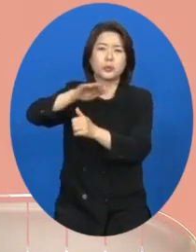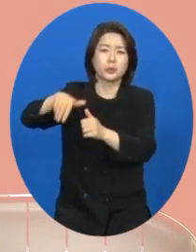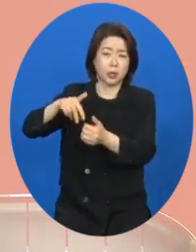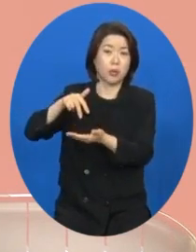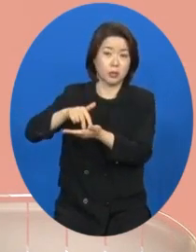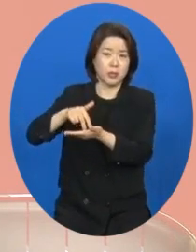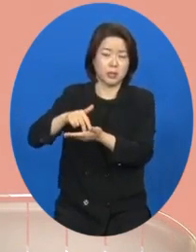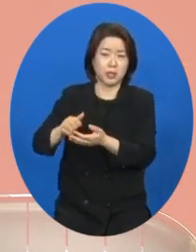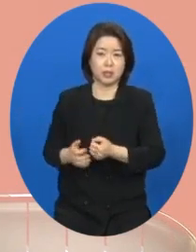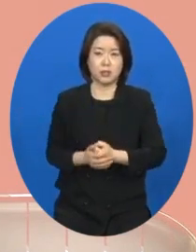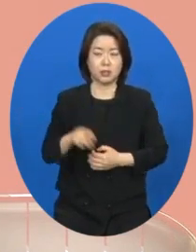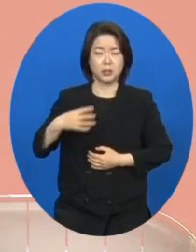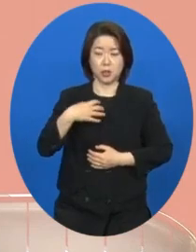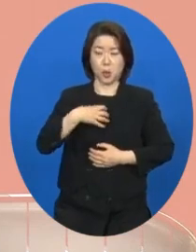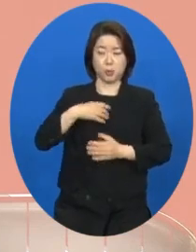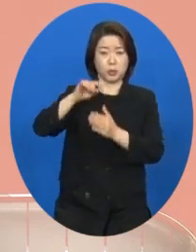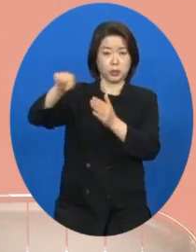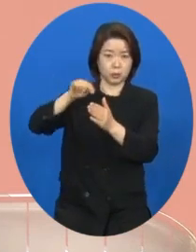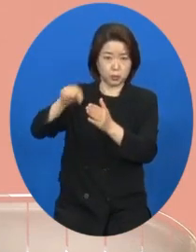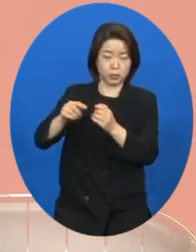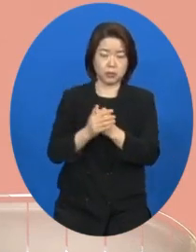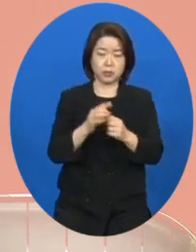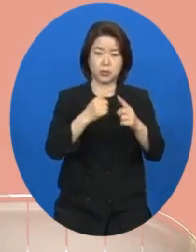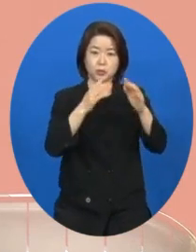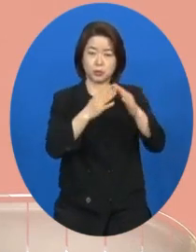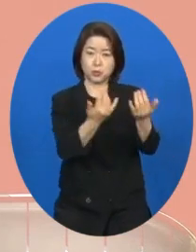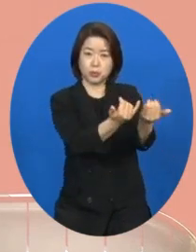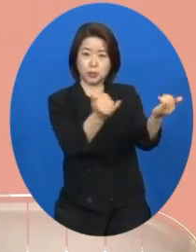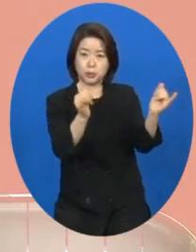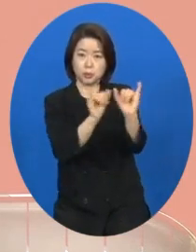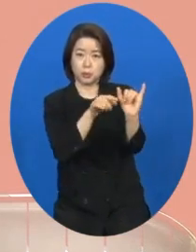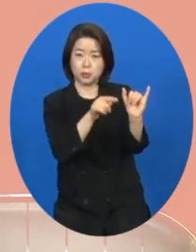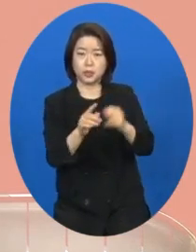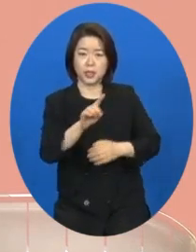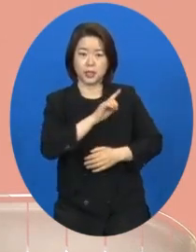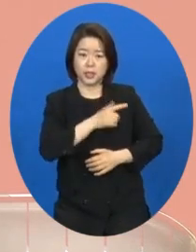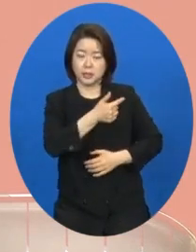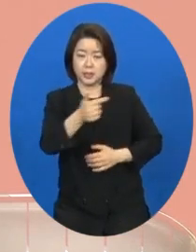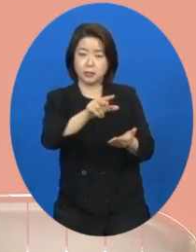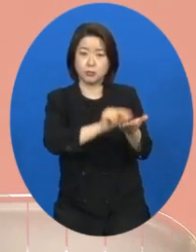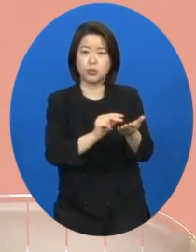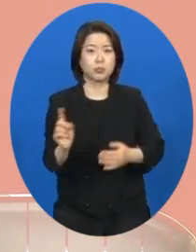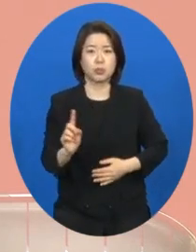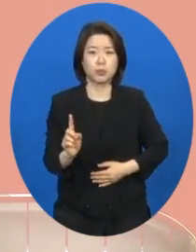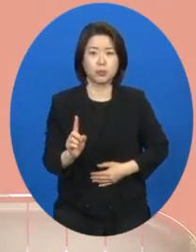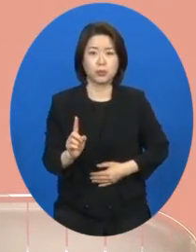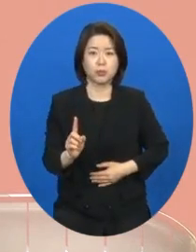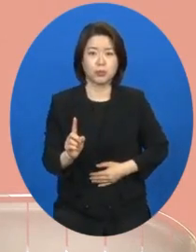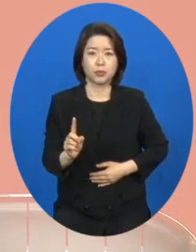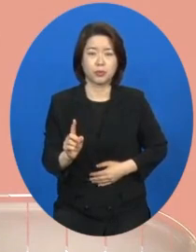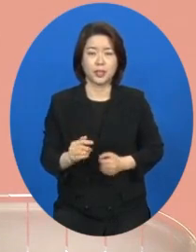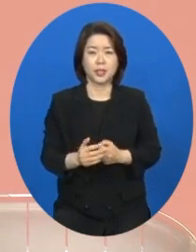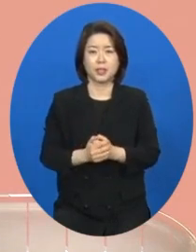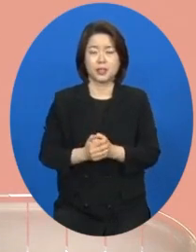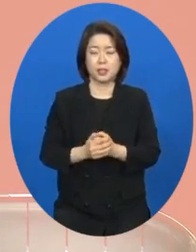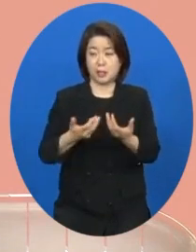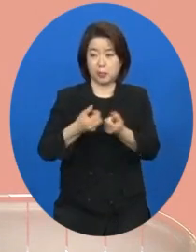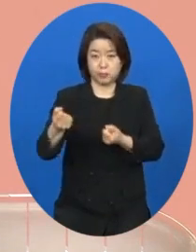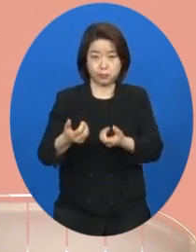자, 이런 위기 가운데 교회 공동체의 가장 큰 문제가 뭘까요?